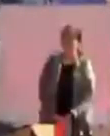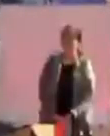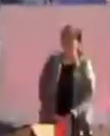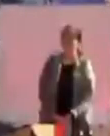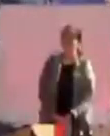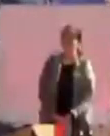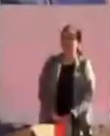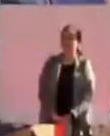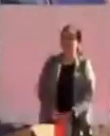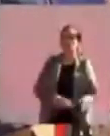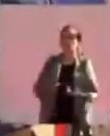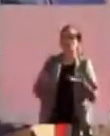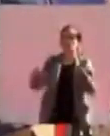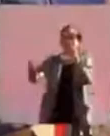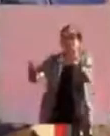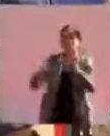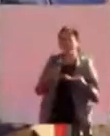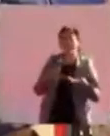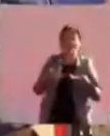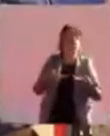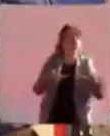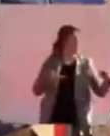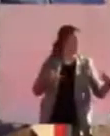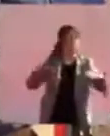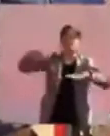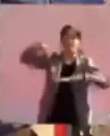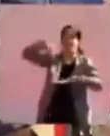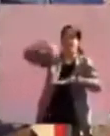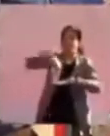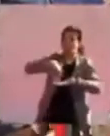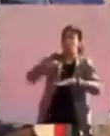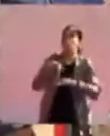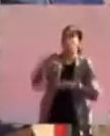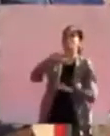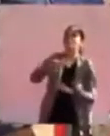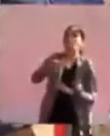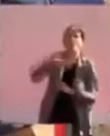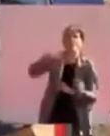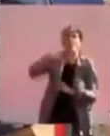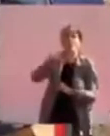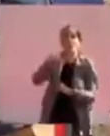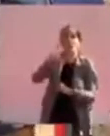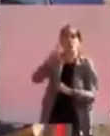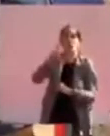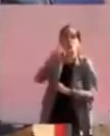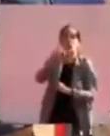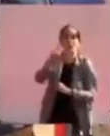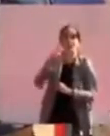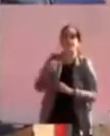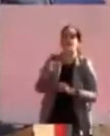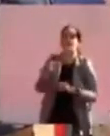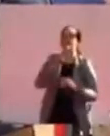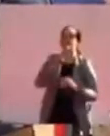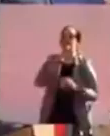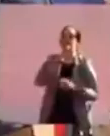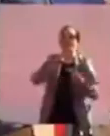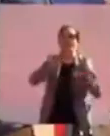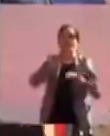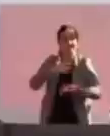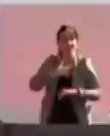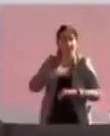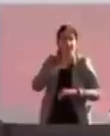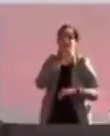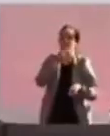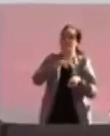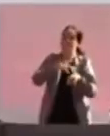l'invito a salire sul palco nicola pelusi nicola ha 27 anni è un medico in formazione